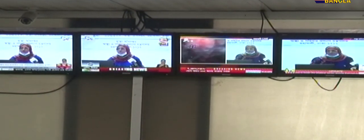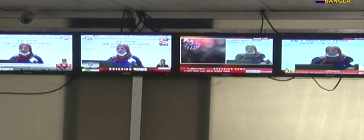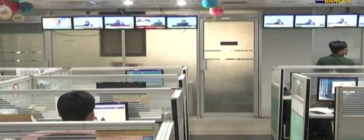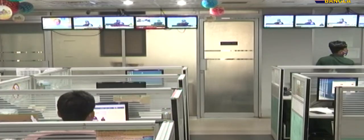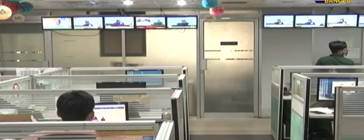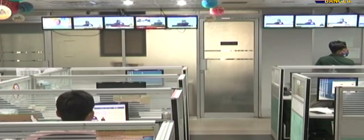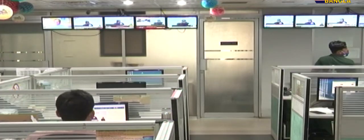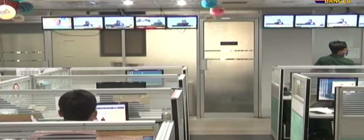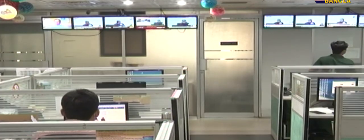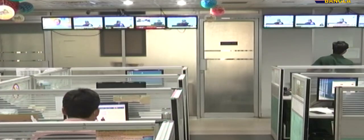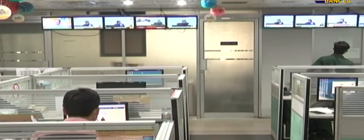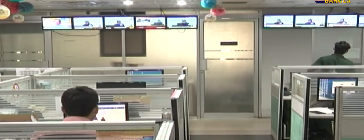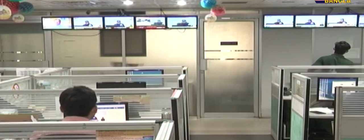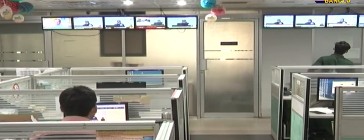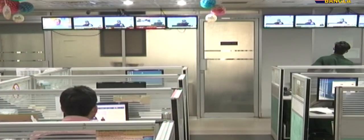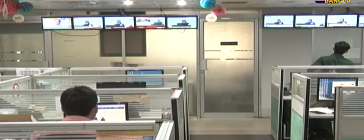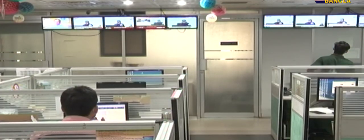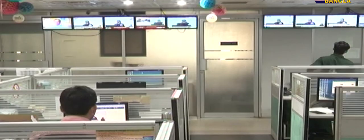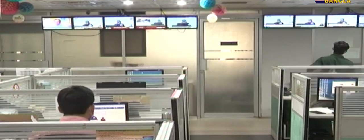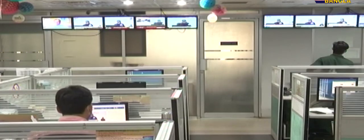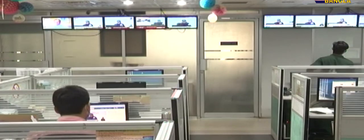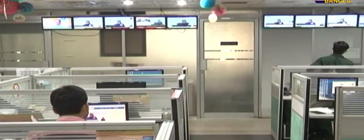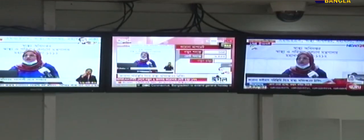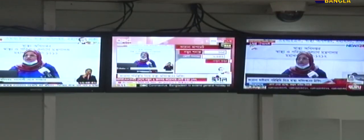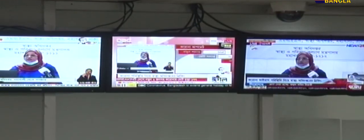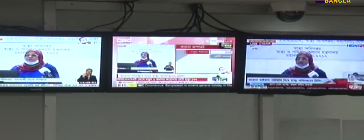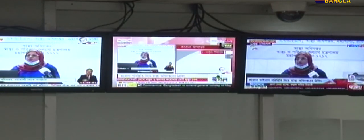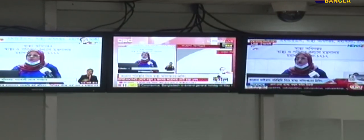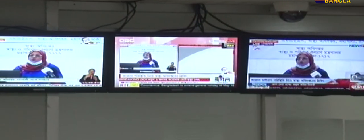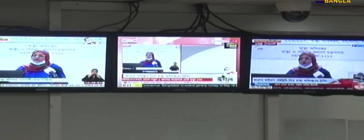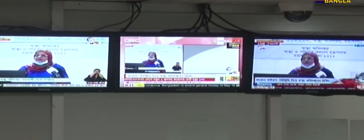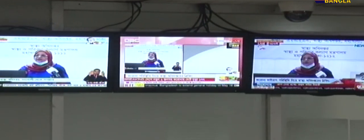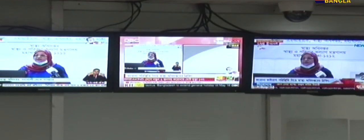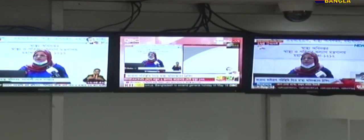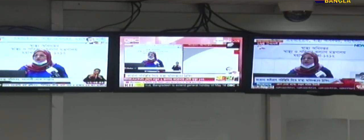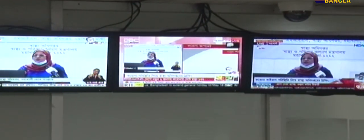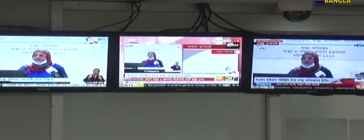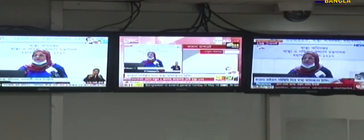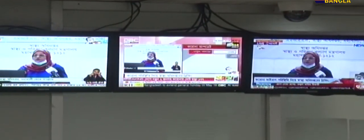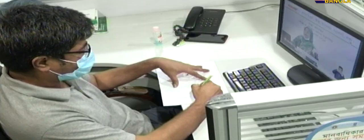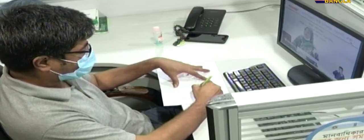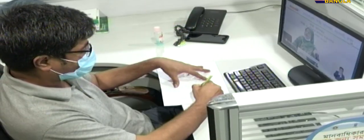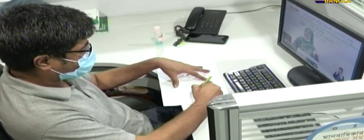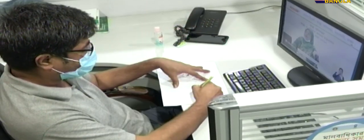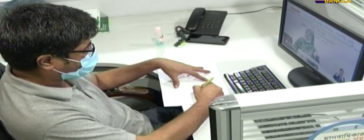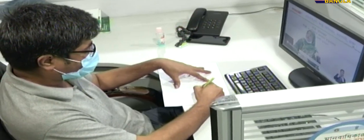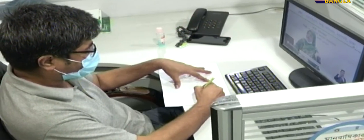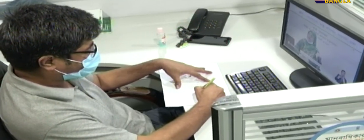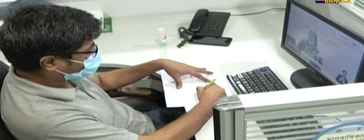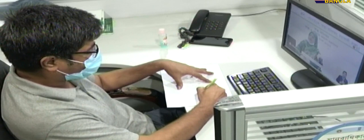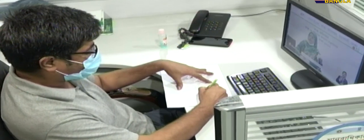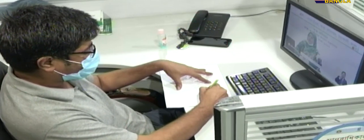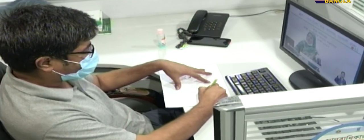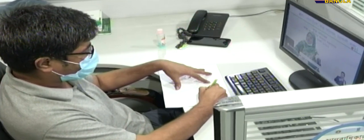পড়েছে। এর মধ্যে সবচেয়ে বেশি আক্রান্ত হয়েছে রাজধানী ঢাকায়, 4,780 জন। ফজল